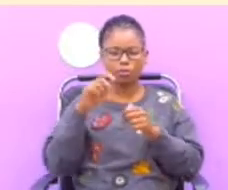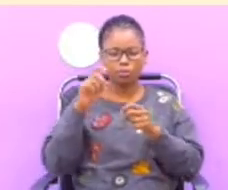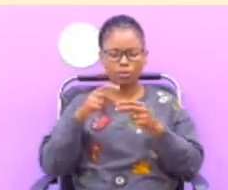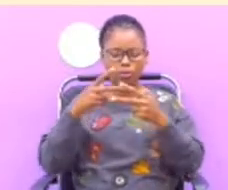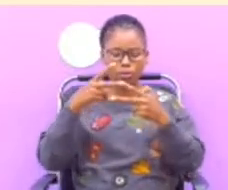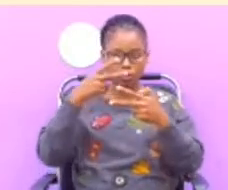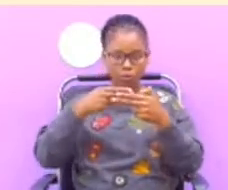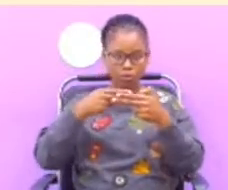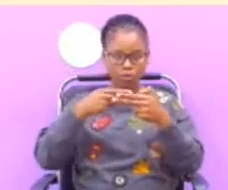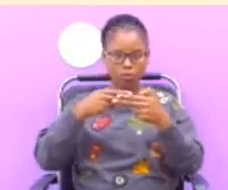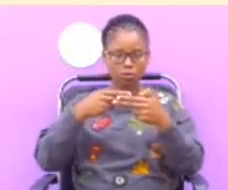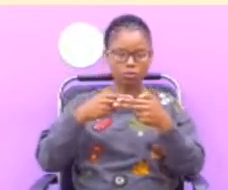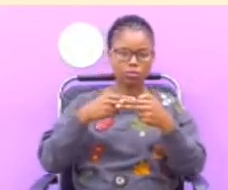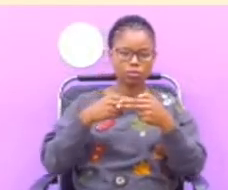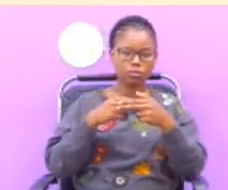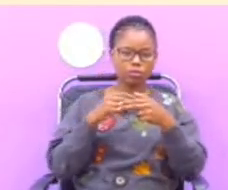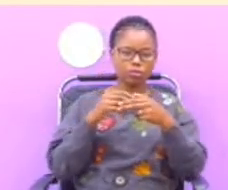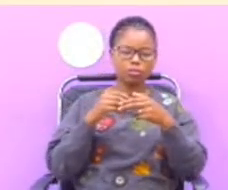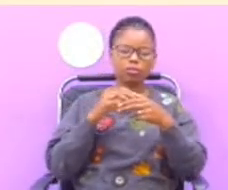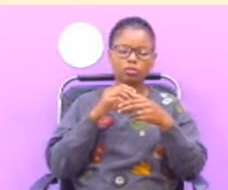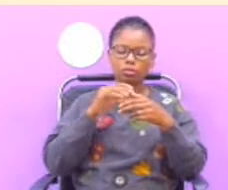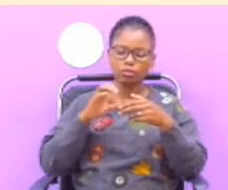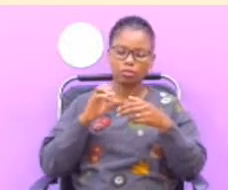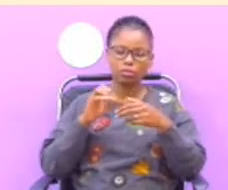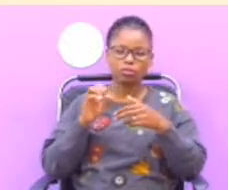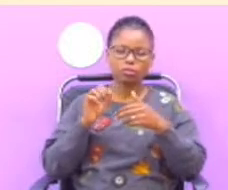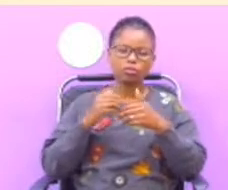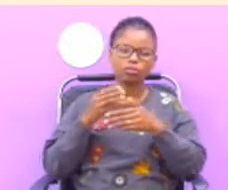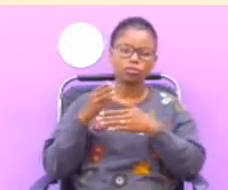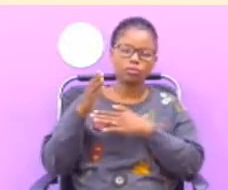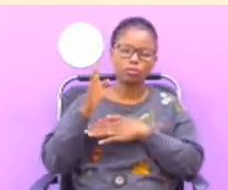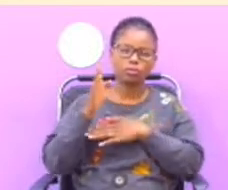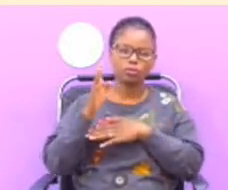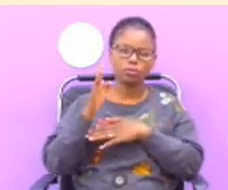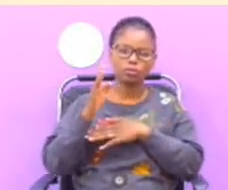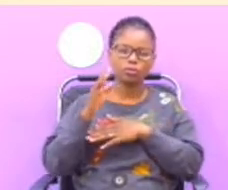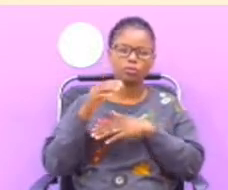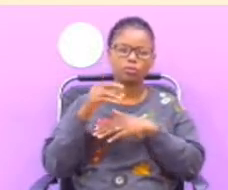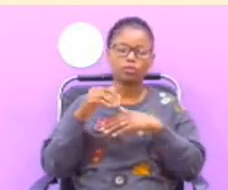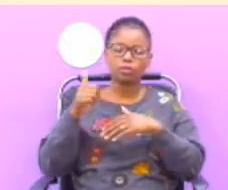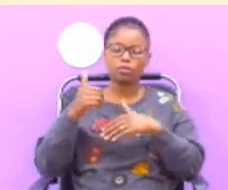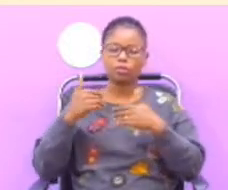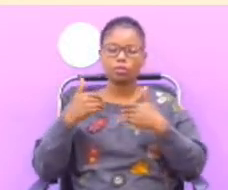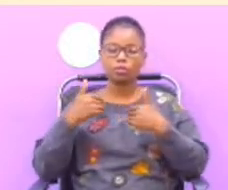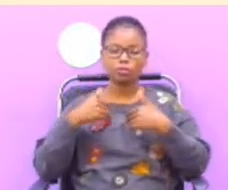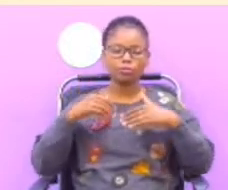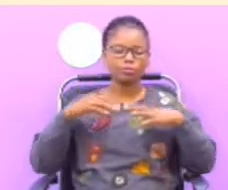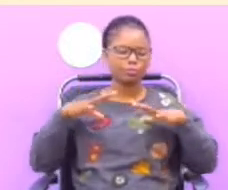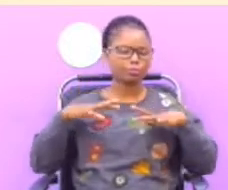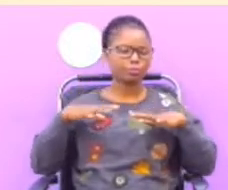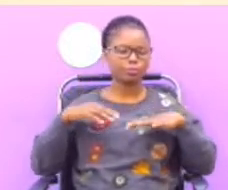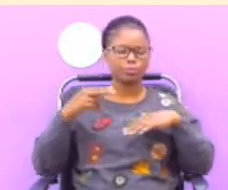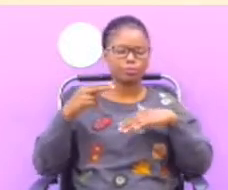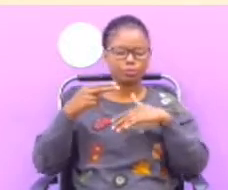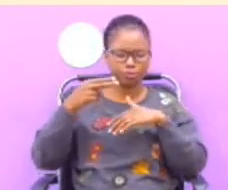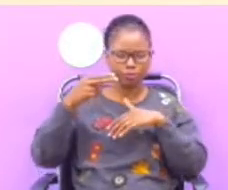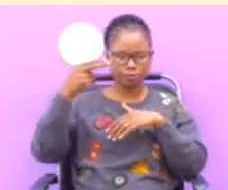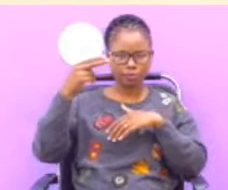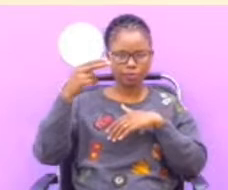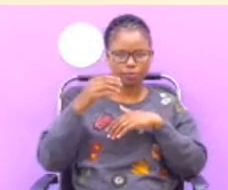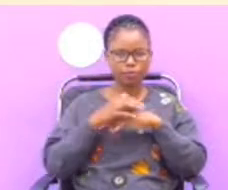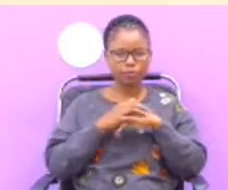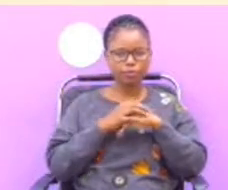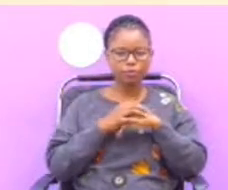ũcio mũrũ na mwarĩ wa ithe witũ nĩ njũĩ aingĩ mĩanya yao nĩ ya mwĩtĩo Andu ingi mianya yao